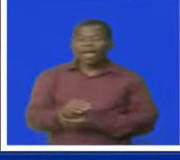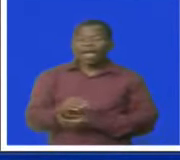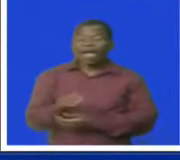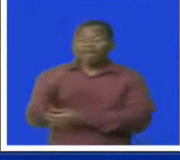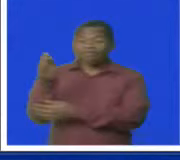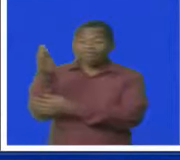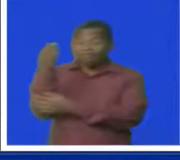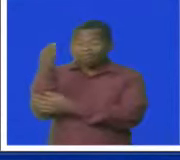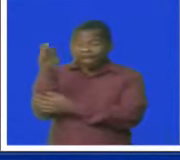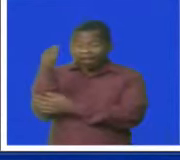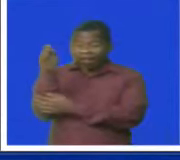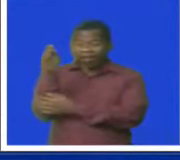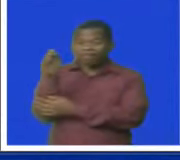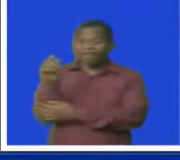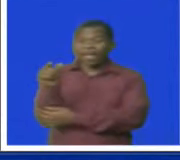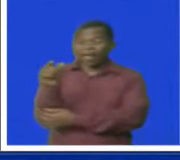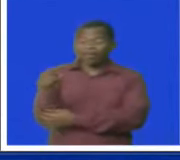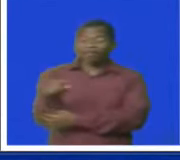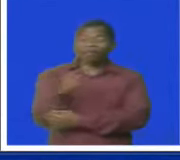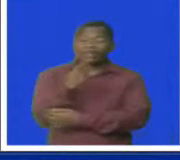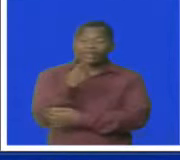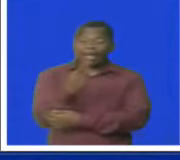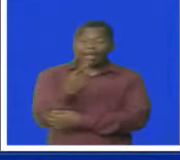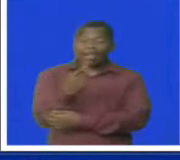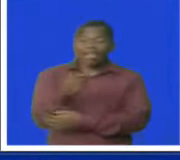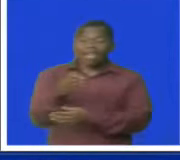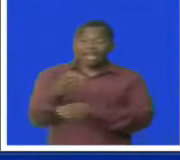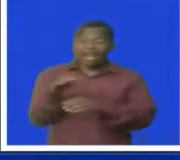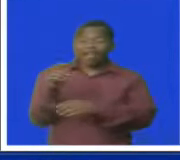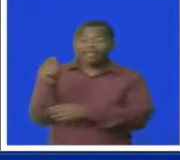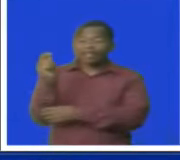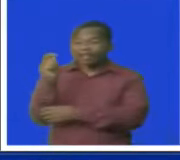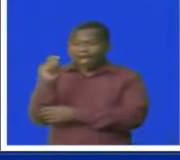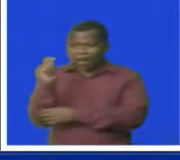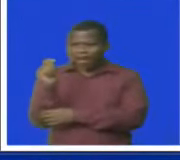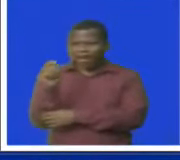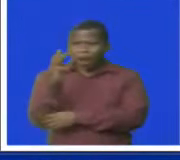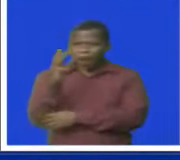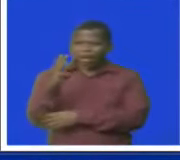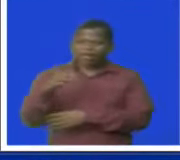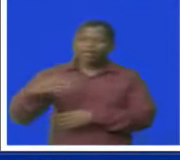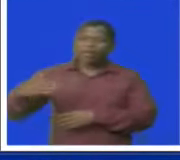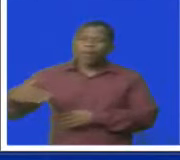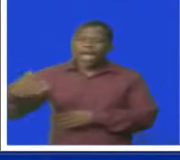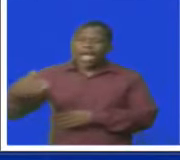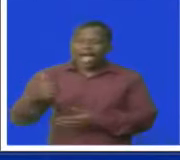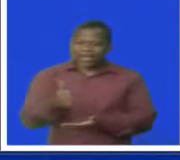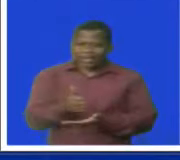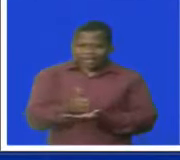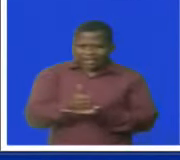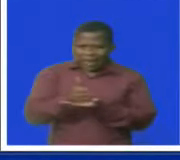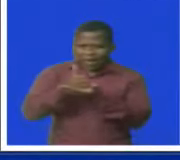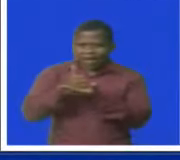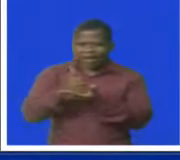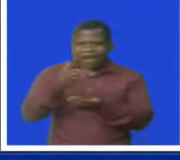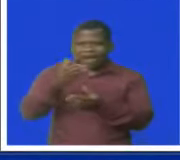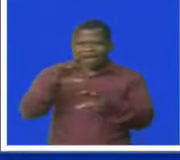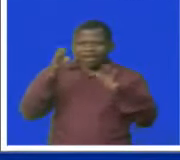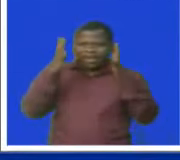sokuthuthukusa sonke sive seMaswati. More women will soon have the confidence to